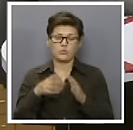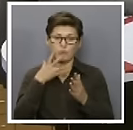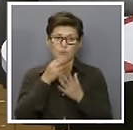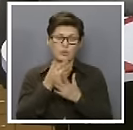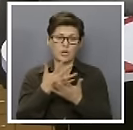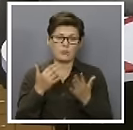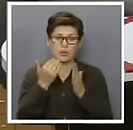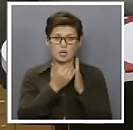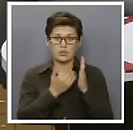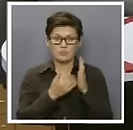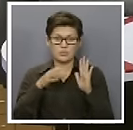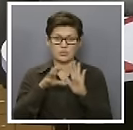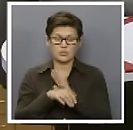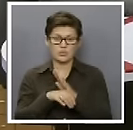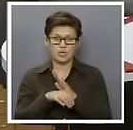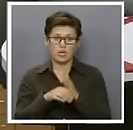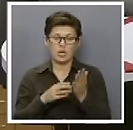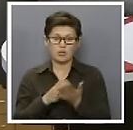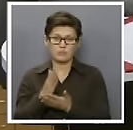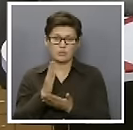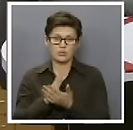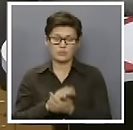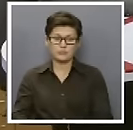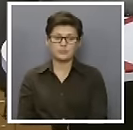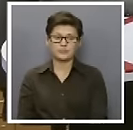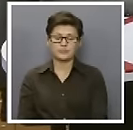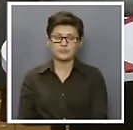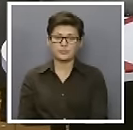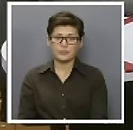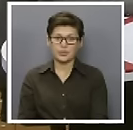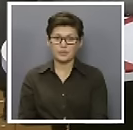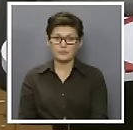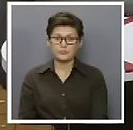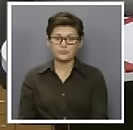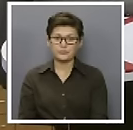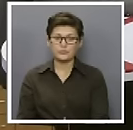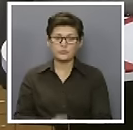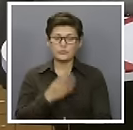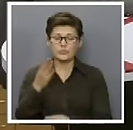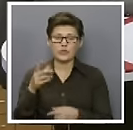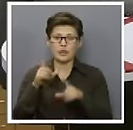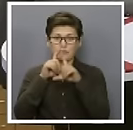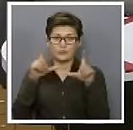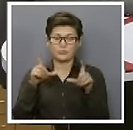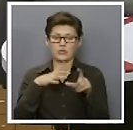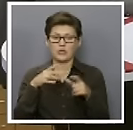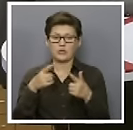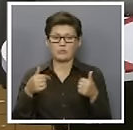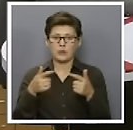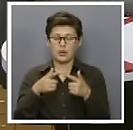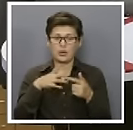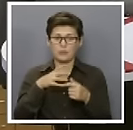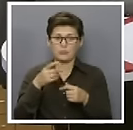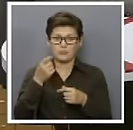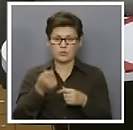әртүрлі бағдарламаларының ішінде оның өзінің салалары бар, бұл жұмыс атқарылып жатыр. Осы салаға жауапты ведомство жетекшілері бізде сапа бірдей дейді, өзге елдермен салыстырғанда құны төмен